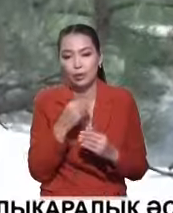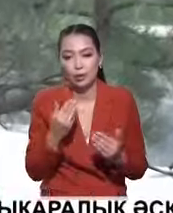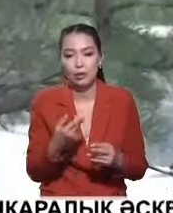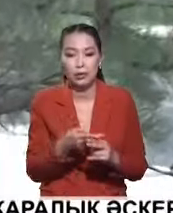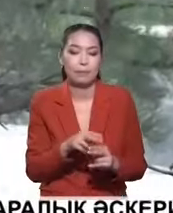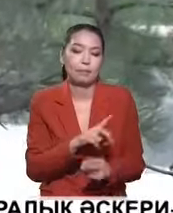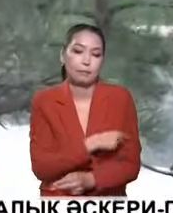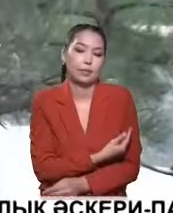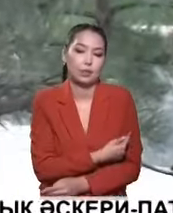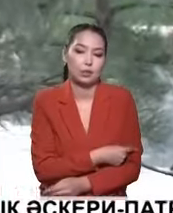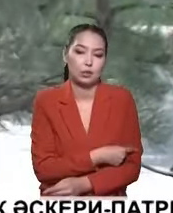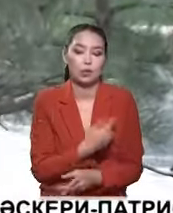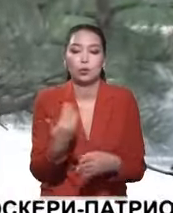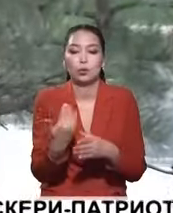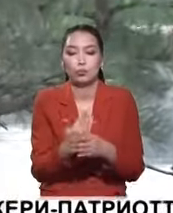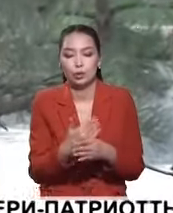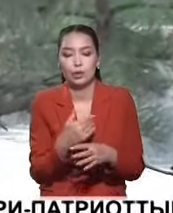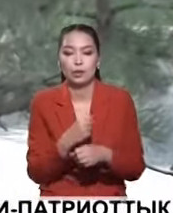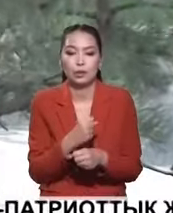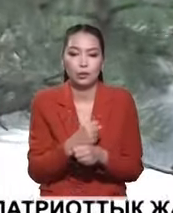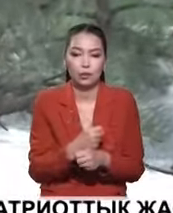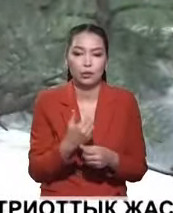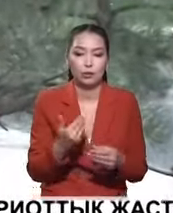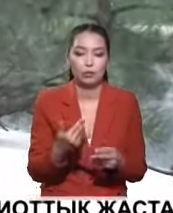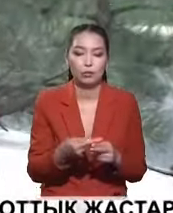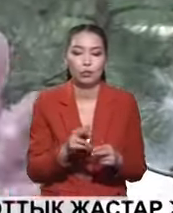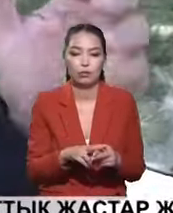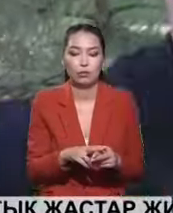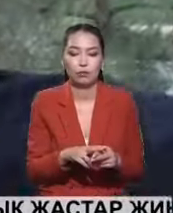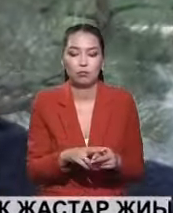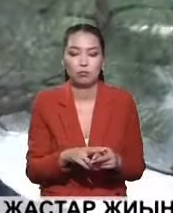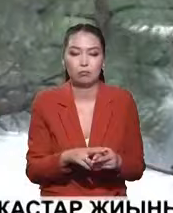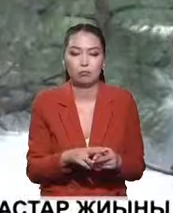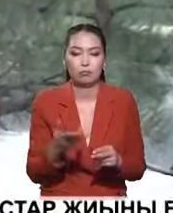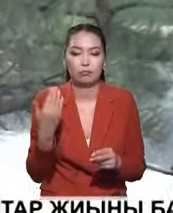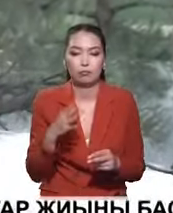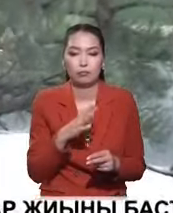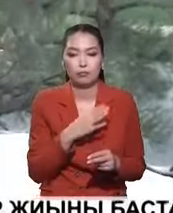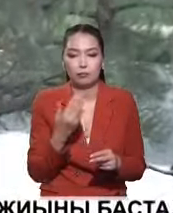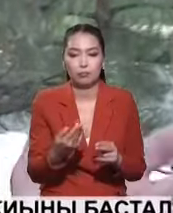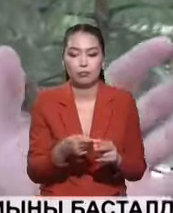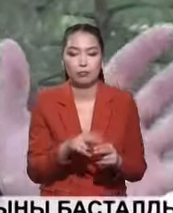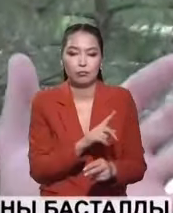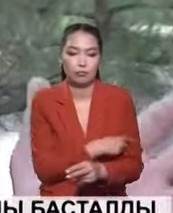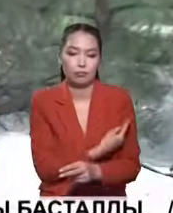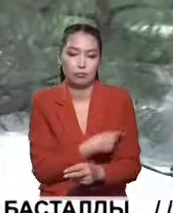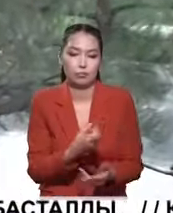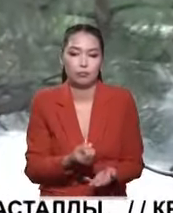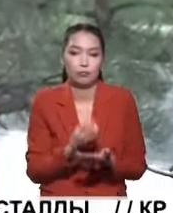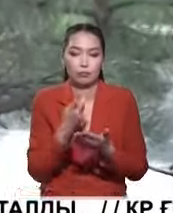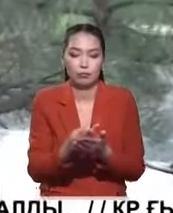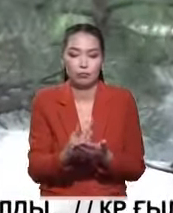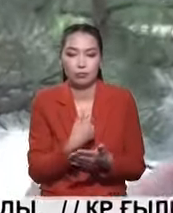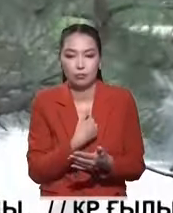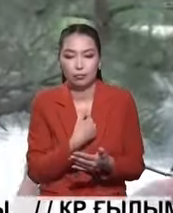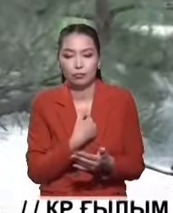медициналық жаңағы көмек түрін жасап, мен өзім қыстың күні осы туб диспансер больницын апарып, мені жатқызды